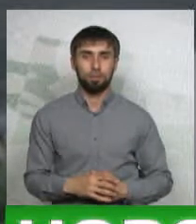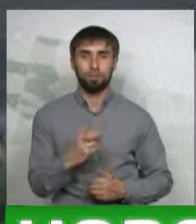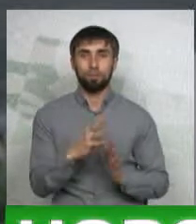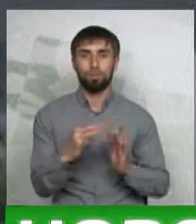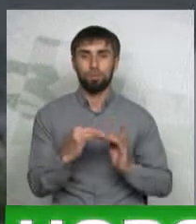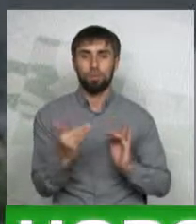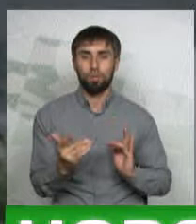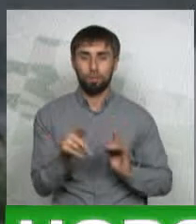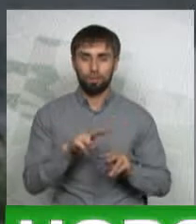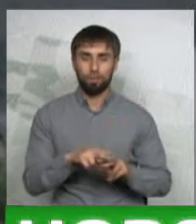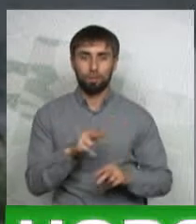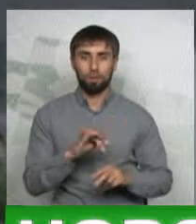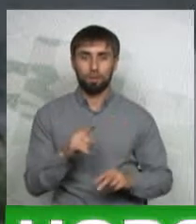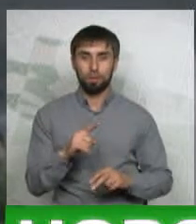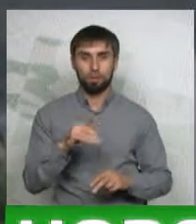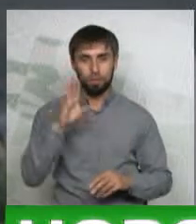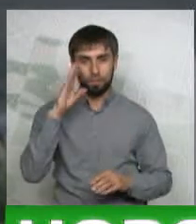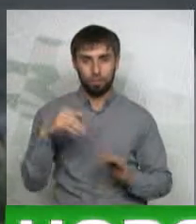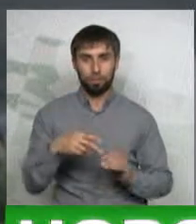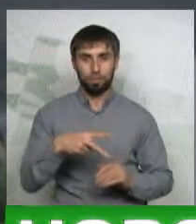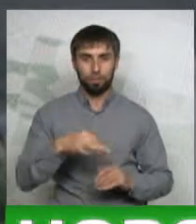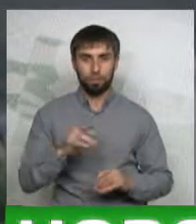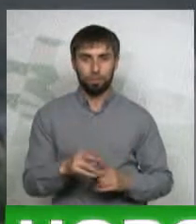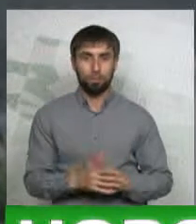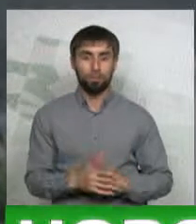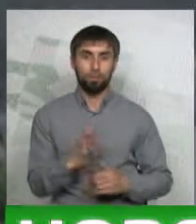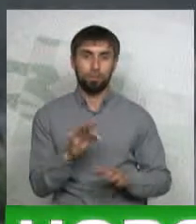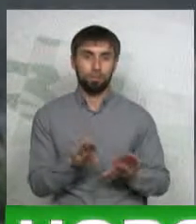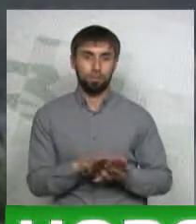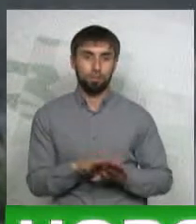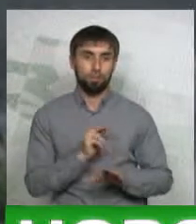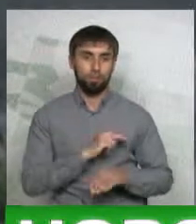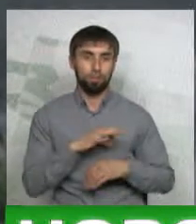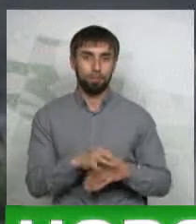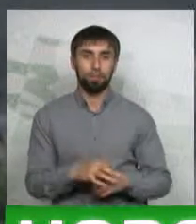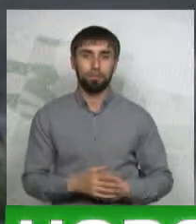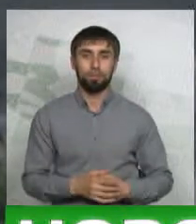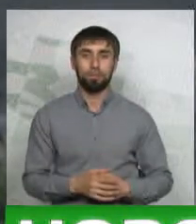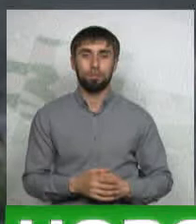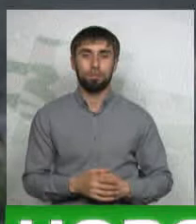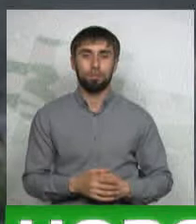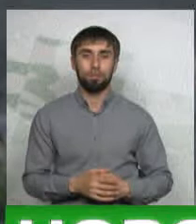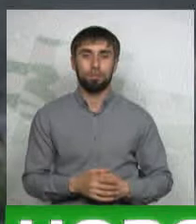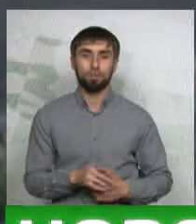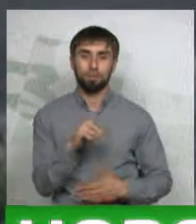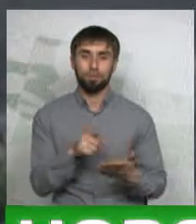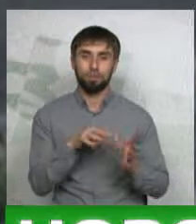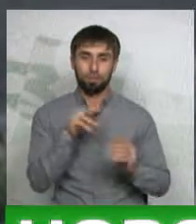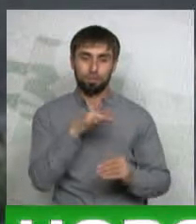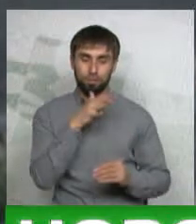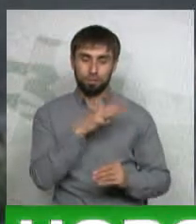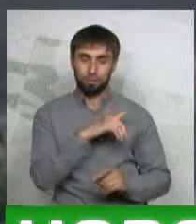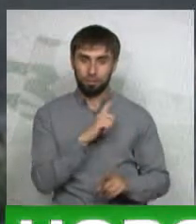небольшого моста, там это через водопропускной лоток. Ну, вот такие работы. Все работы завершены. В кратчайшие